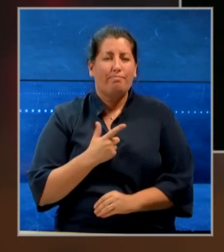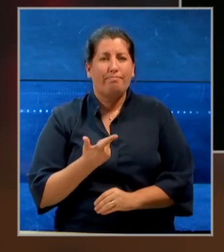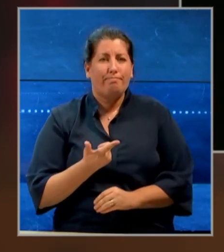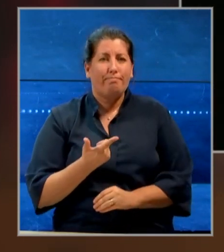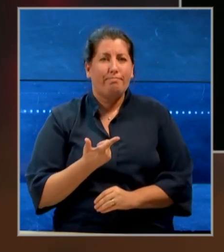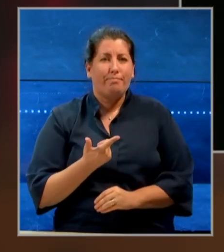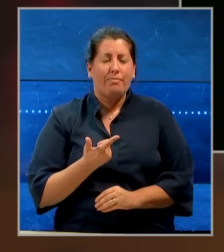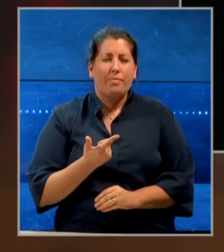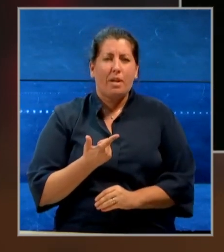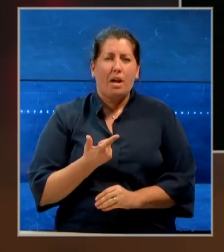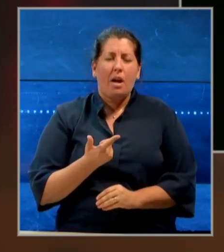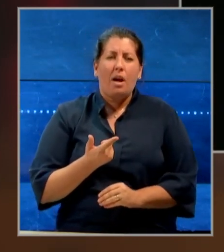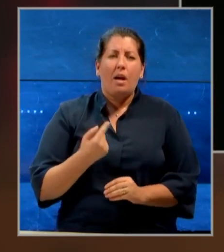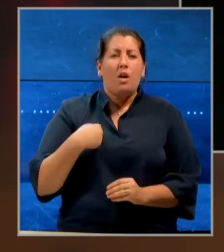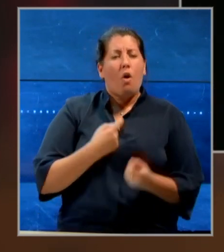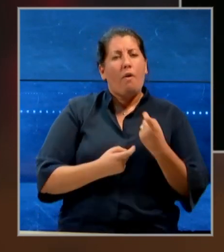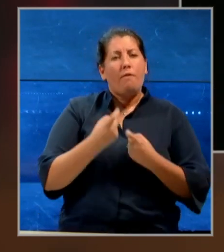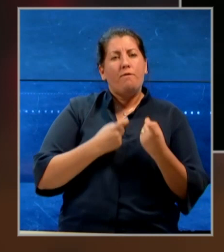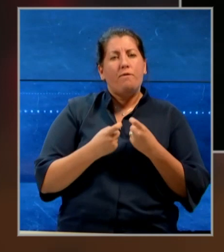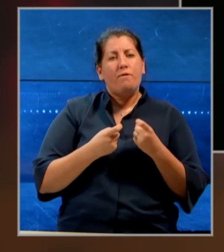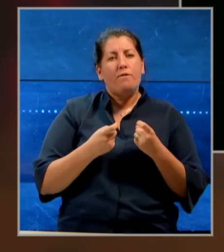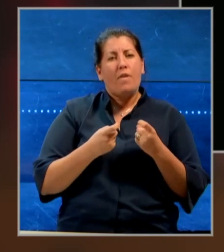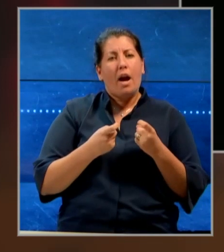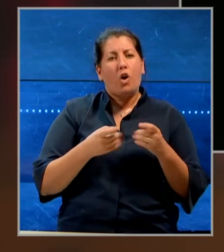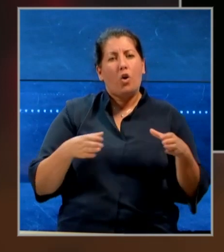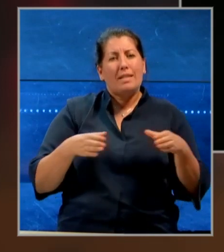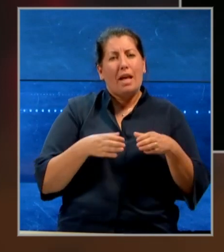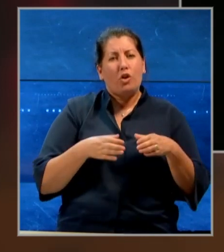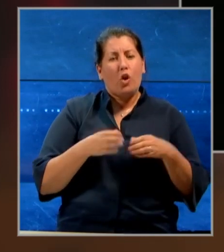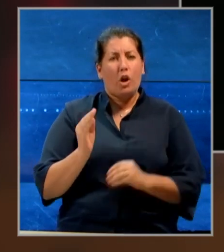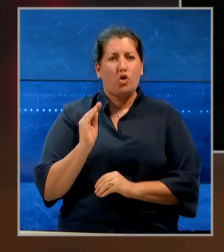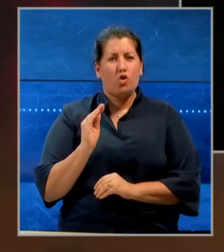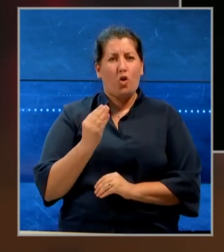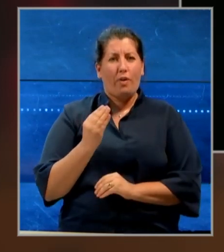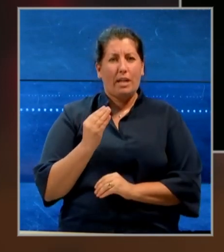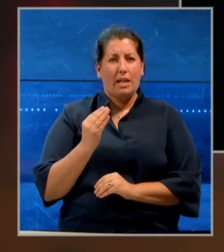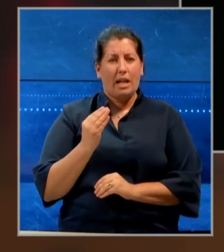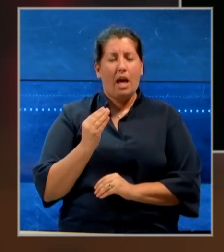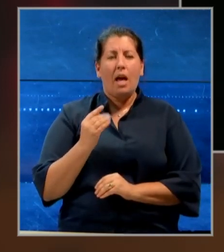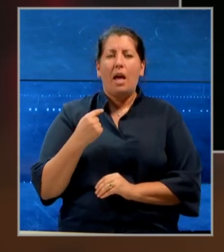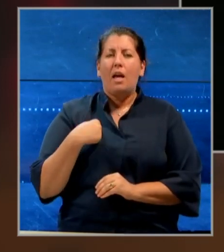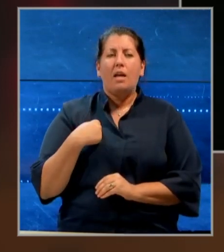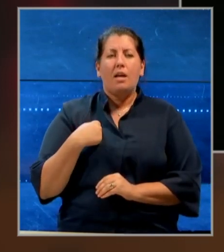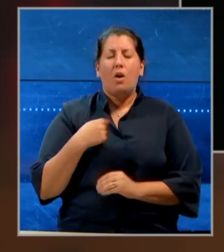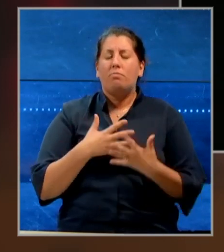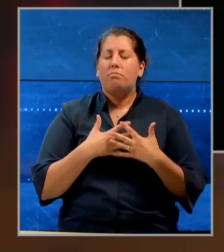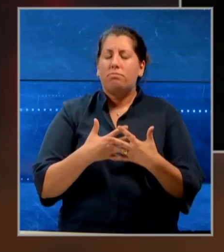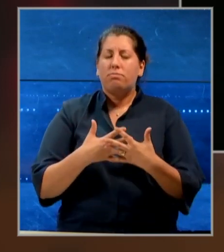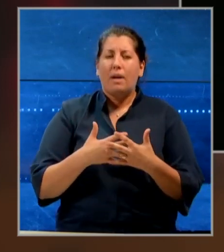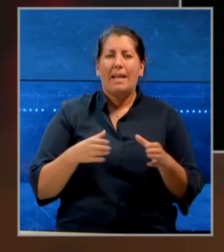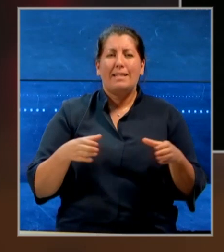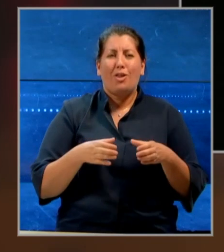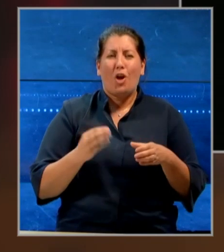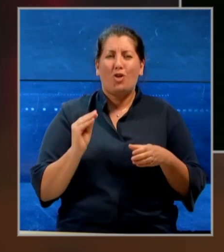settore giovanile, i miei inizi sono dal settore giovanile, quindi il settore giovanile me lo porto sempre dentro, quindi so benissimo cosa vuol